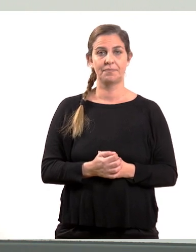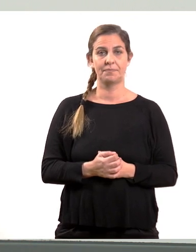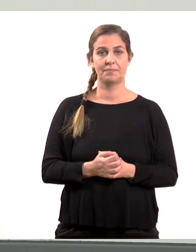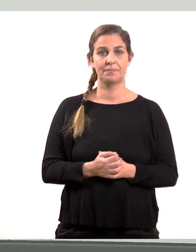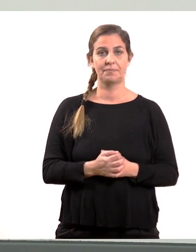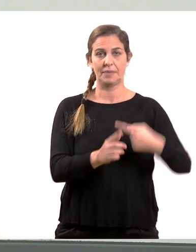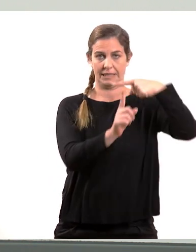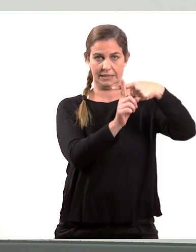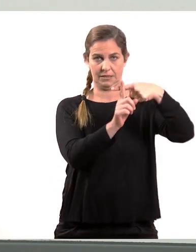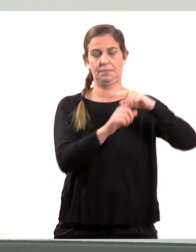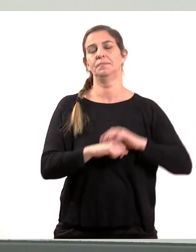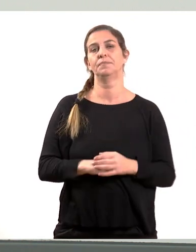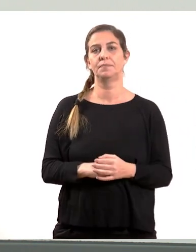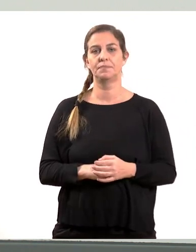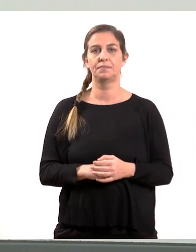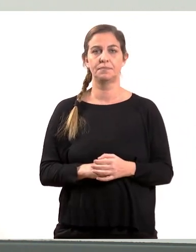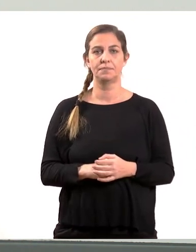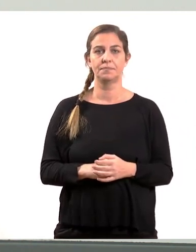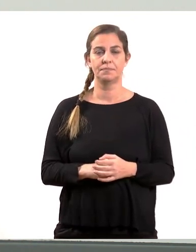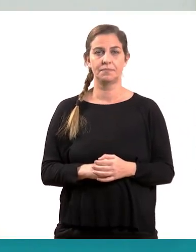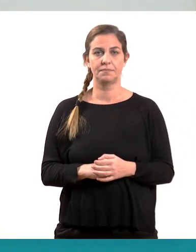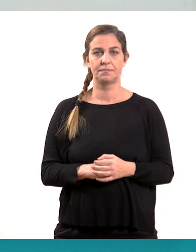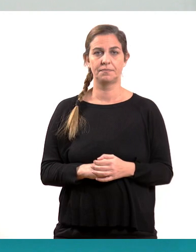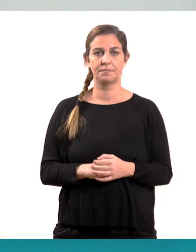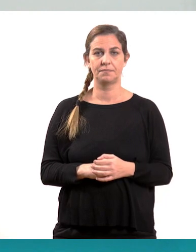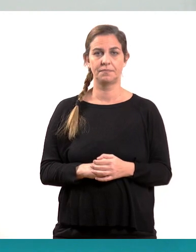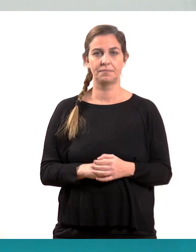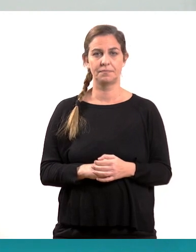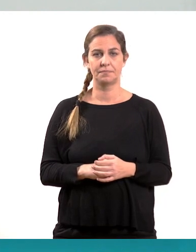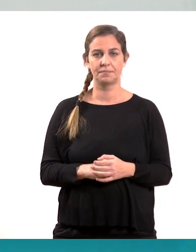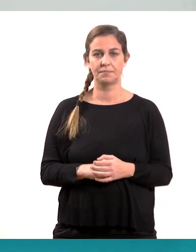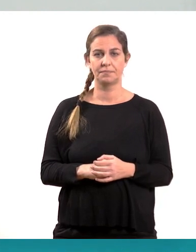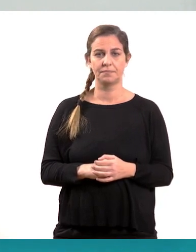Τραβάμε τη γραμμή και βάζουμε και το σήμα της πρόσθεσης.